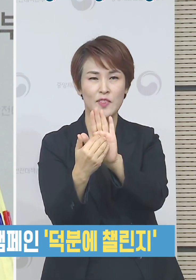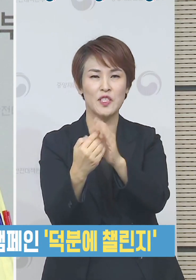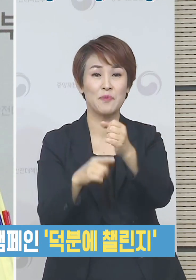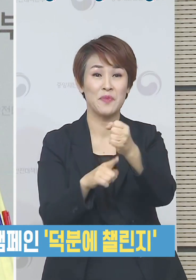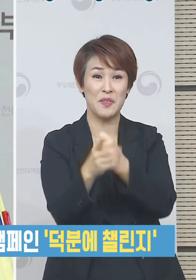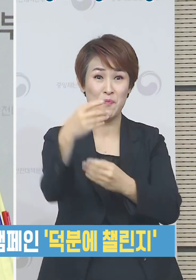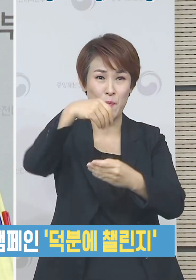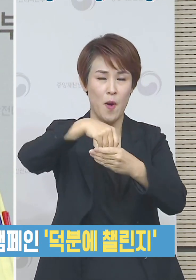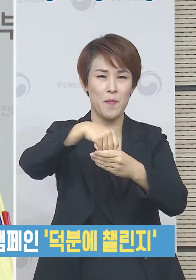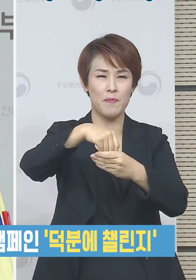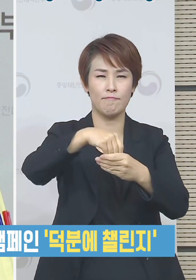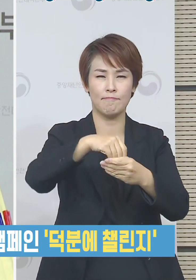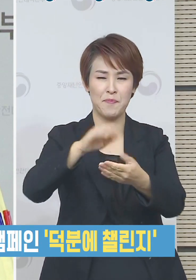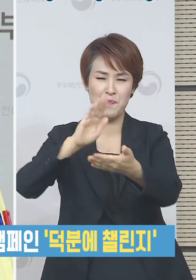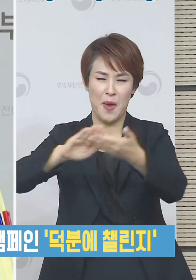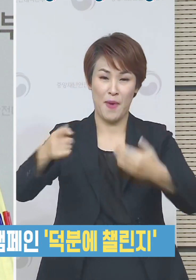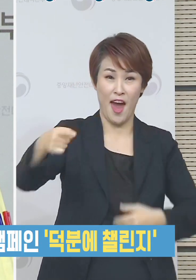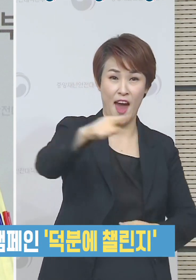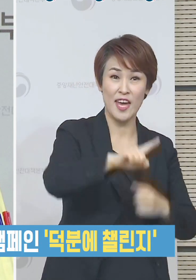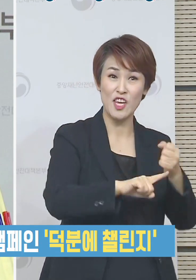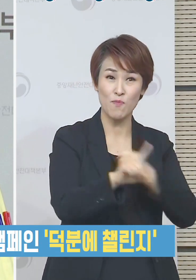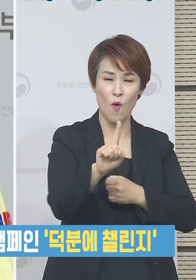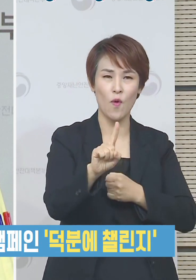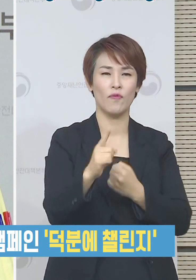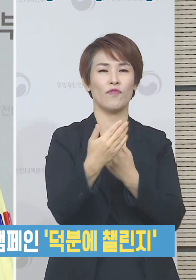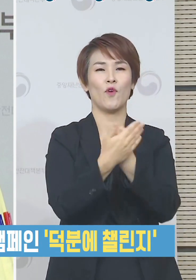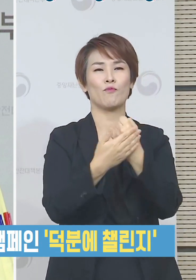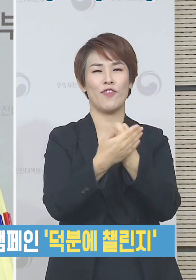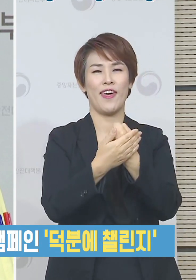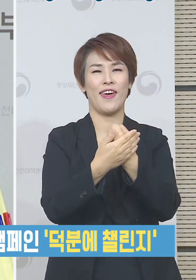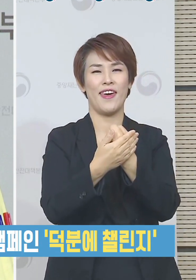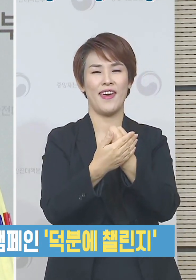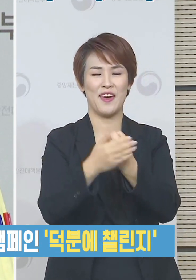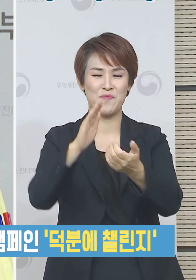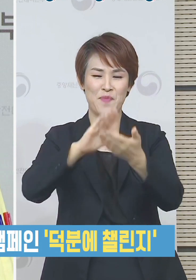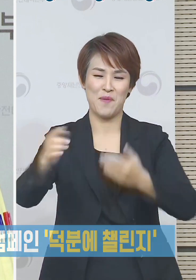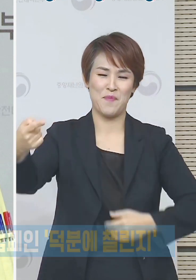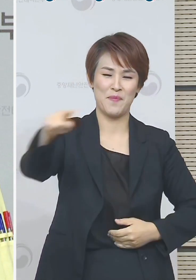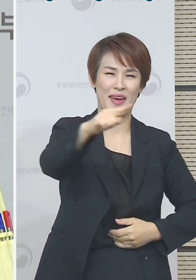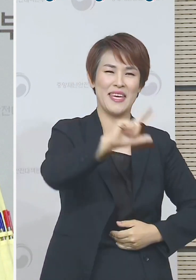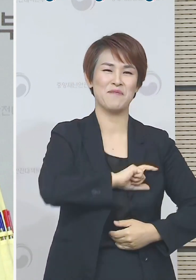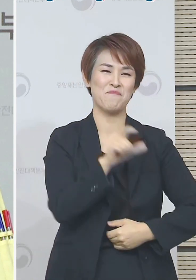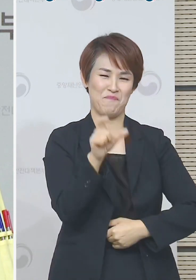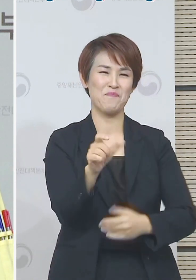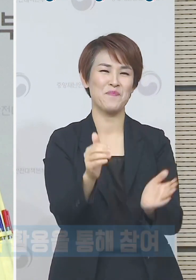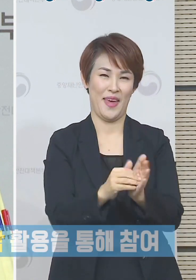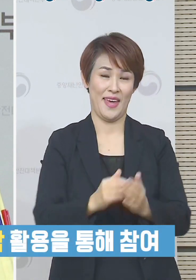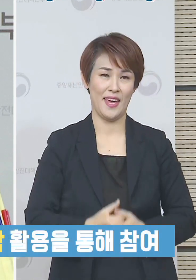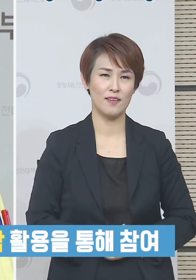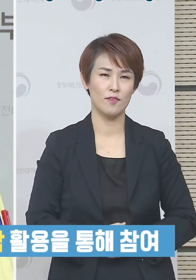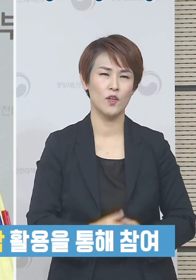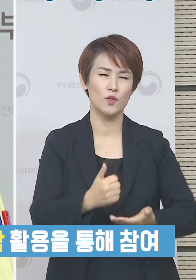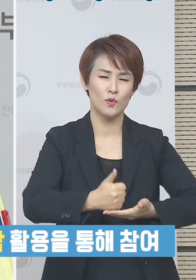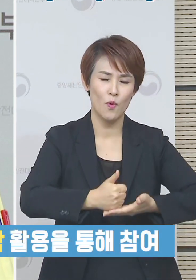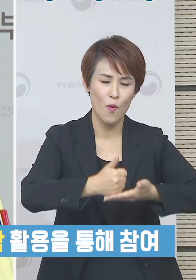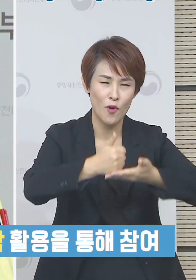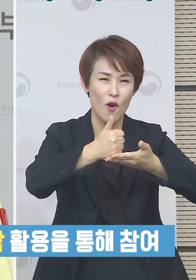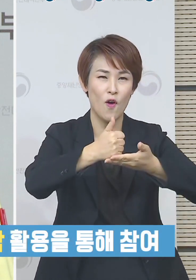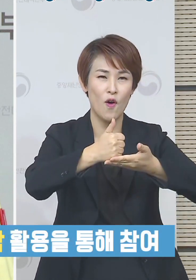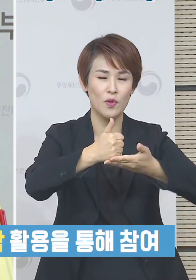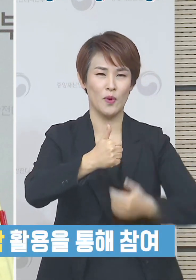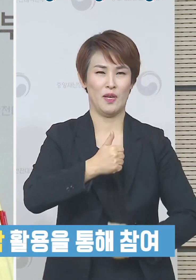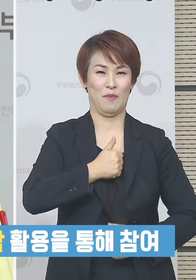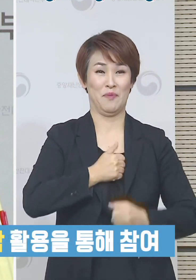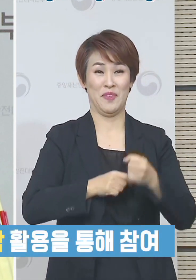담아 캠페인명을 덕분에 챌린지라고 이름 지었습니다. 존경과 자부심을